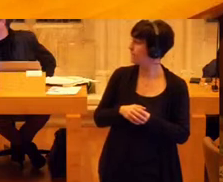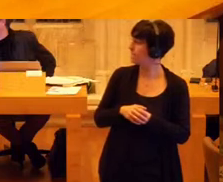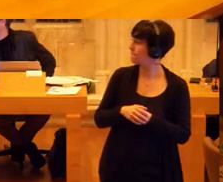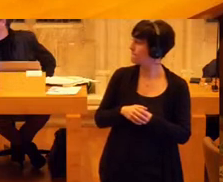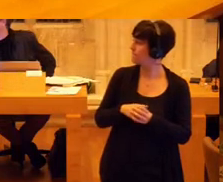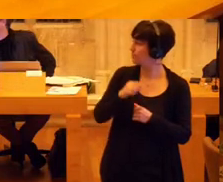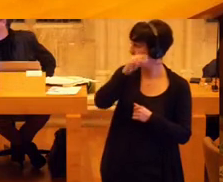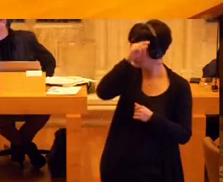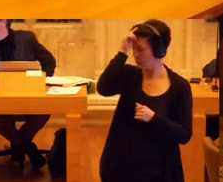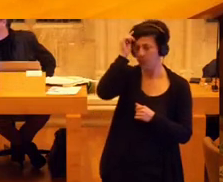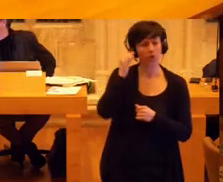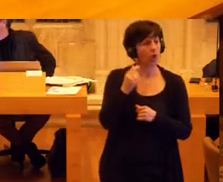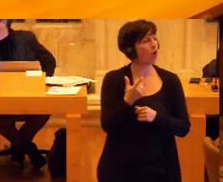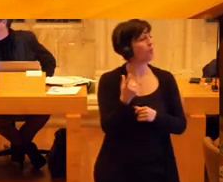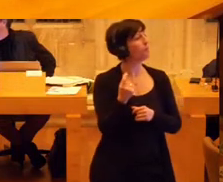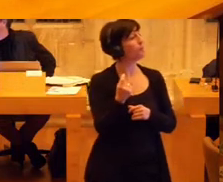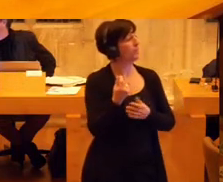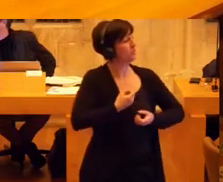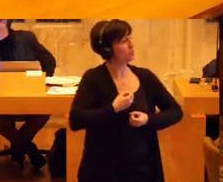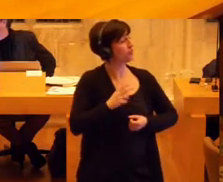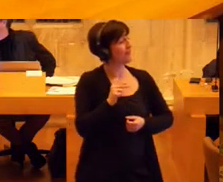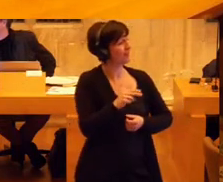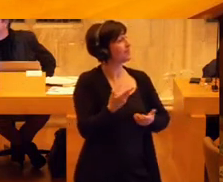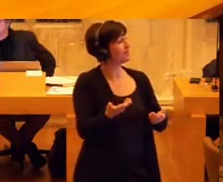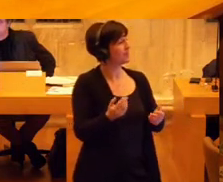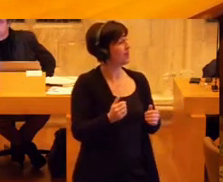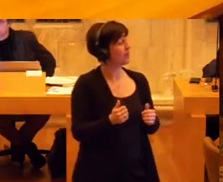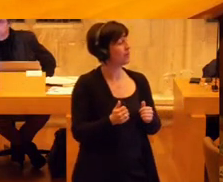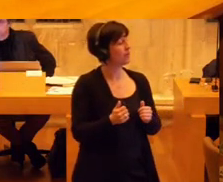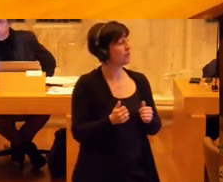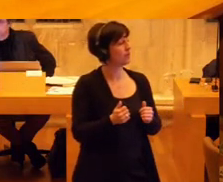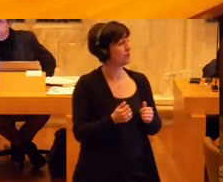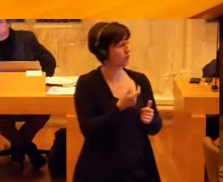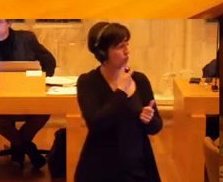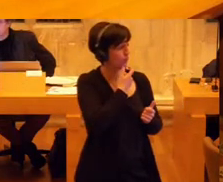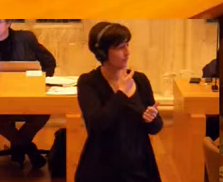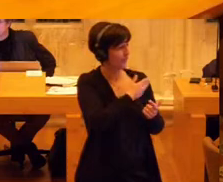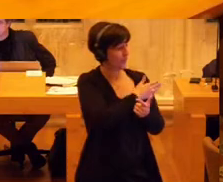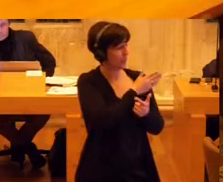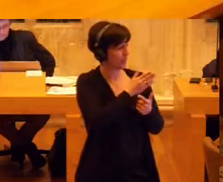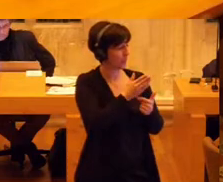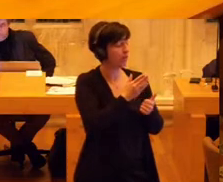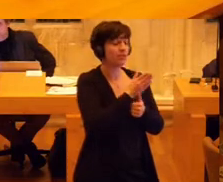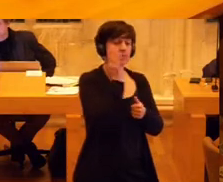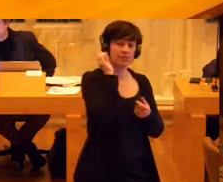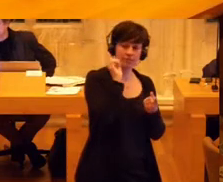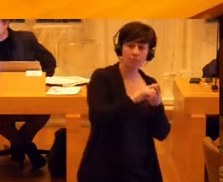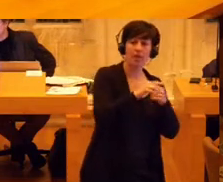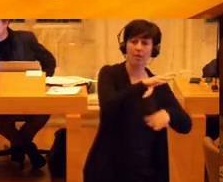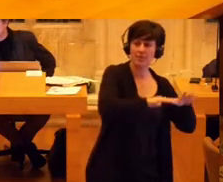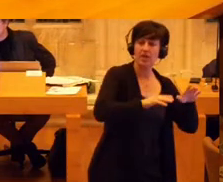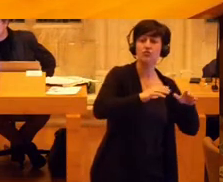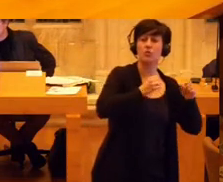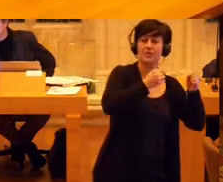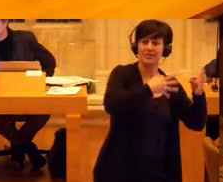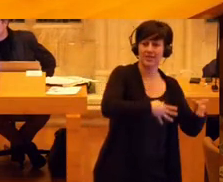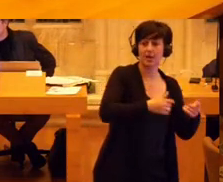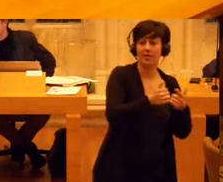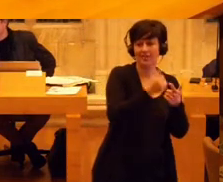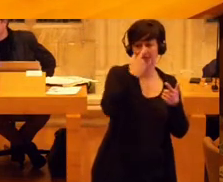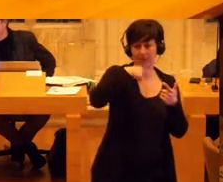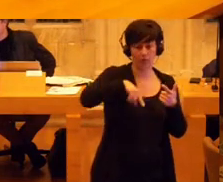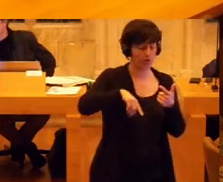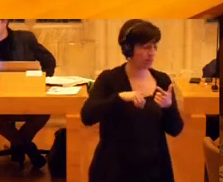Oui, vous allez faire ça en duo, avec notamment, effectivement, pour l'aménagement cyclable avec Nicolas Escache.